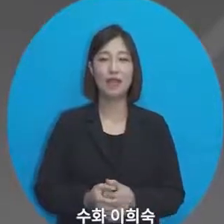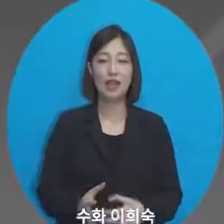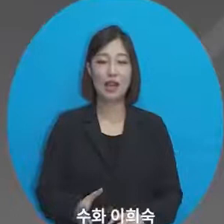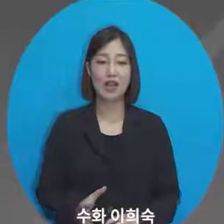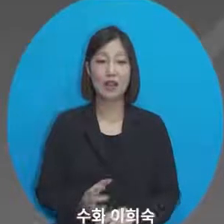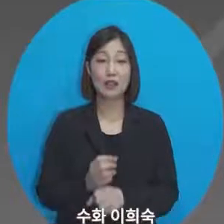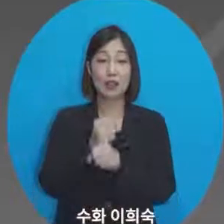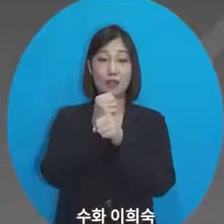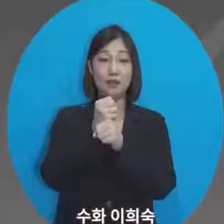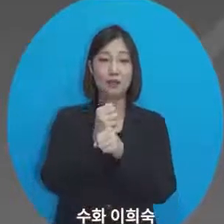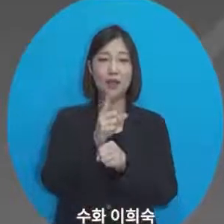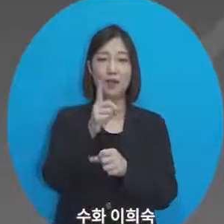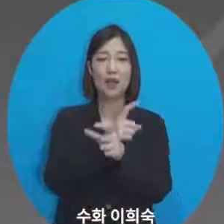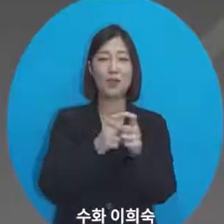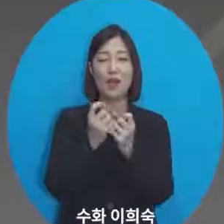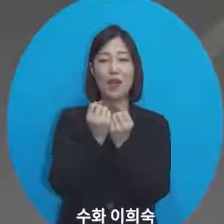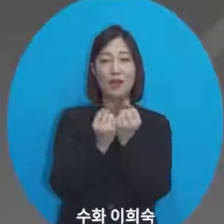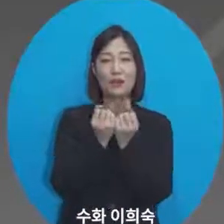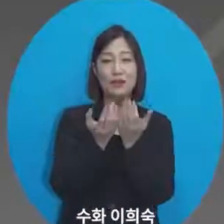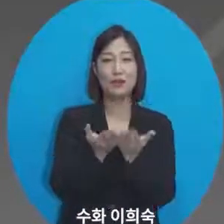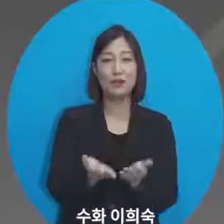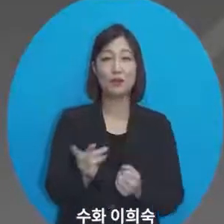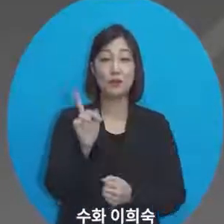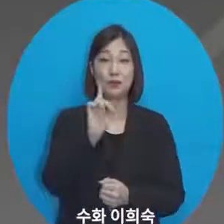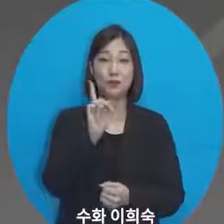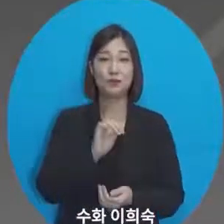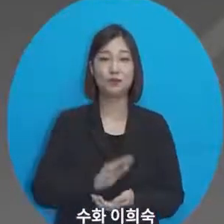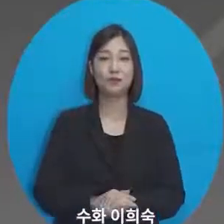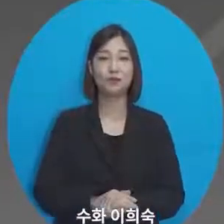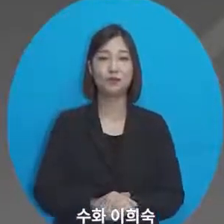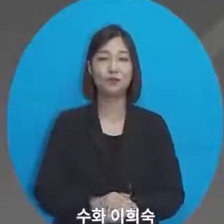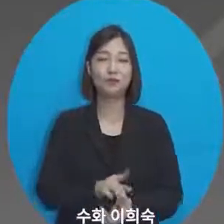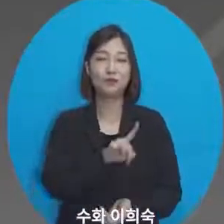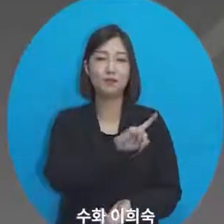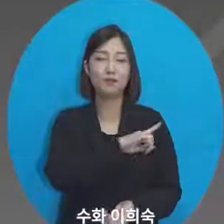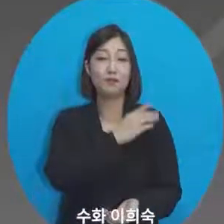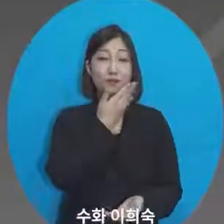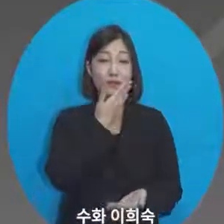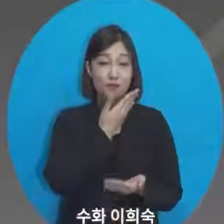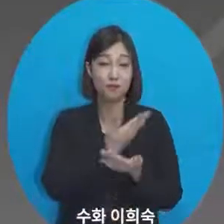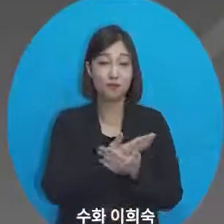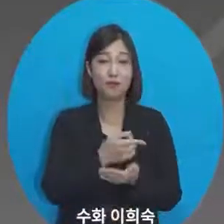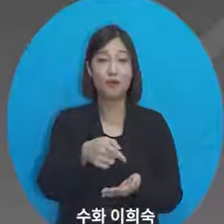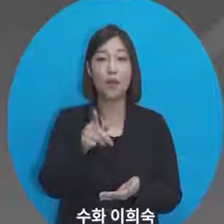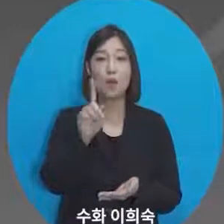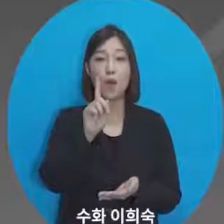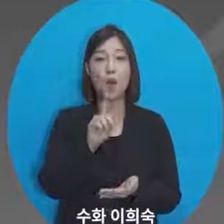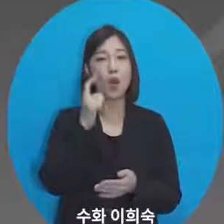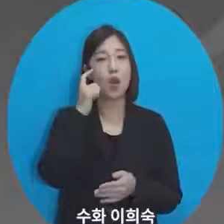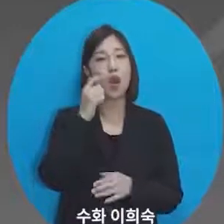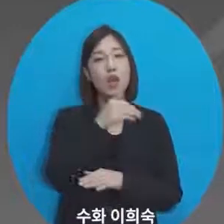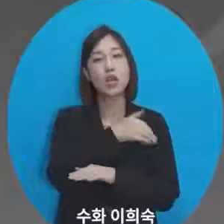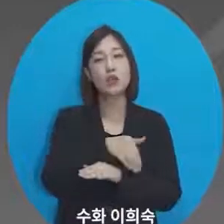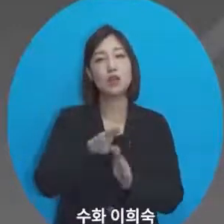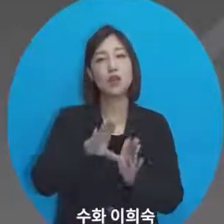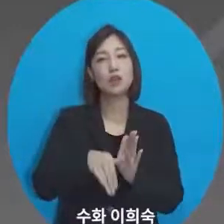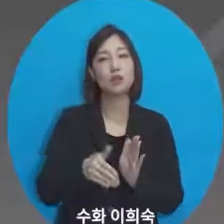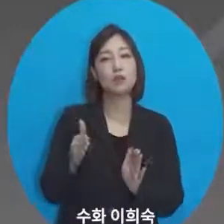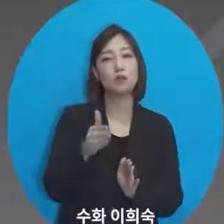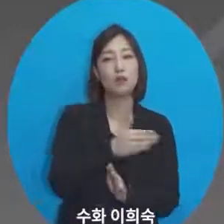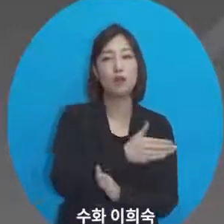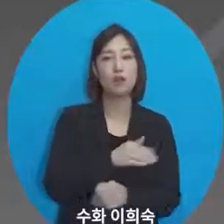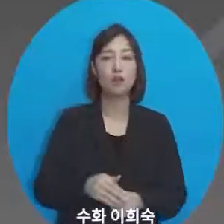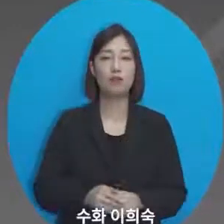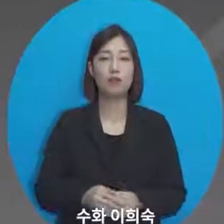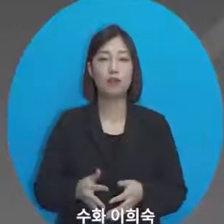종합해서 말씀을 드리고자 합니다. 가장 중요한 점이 먼저 기획 단계에서부터 시설을 설치할